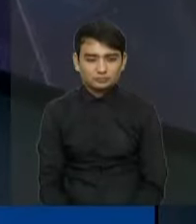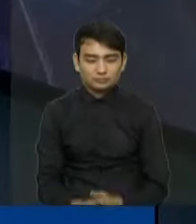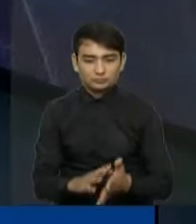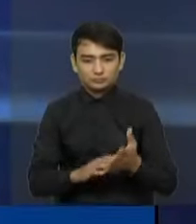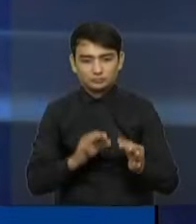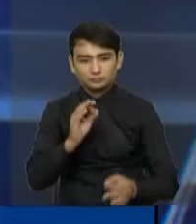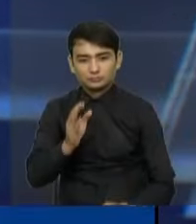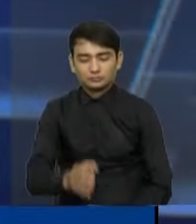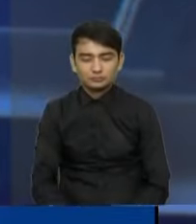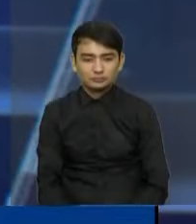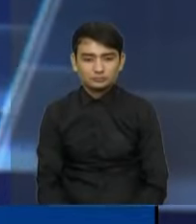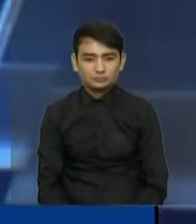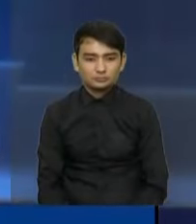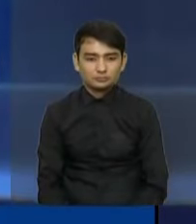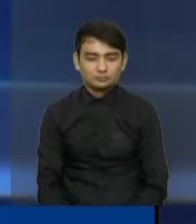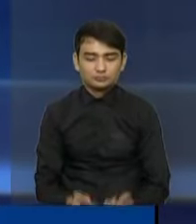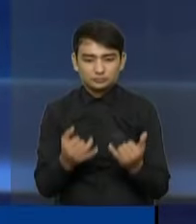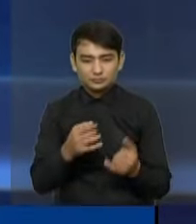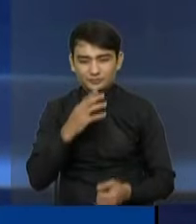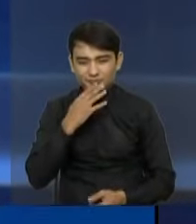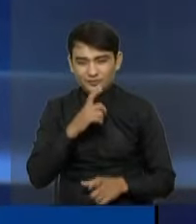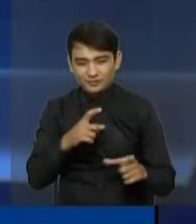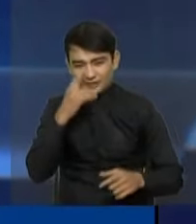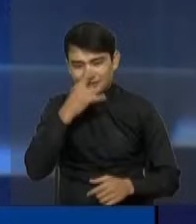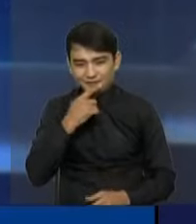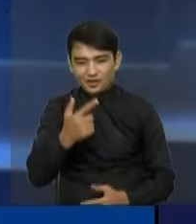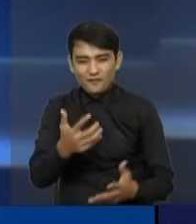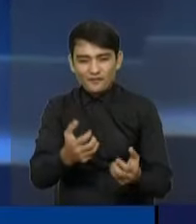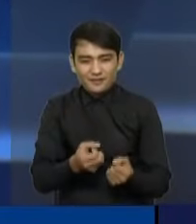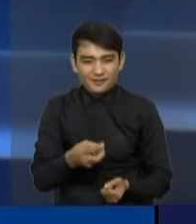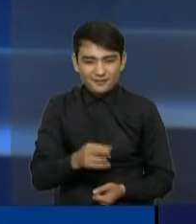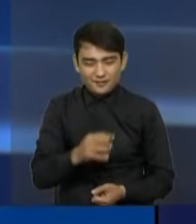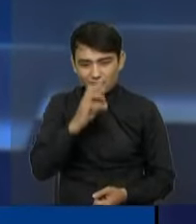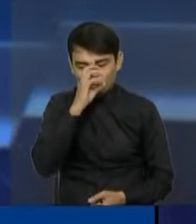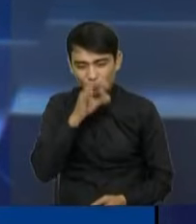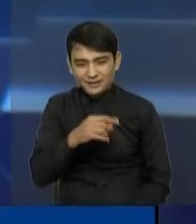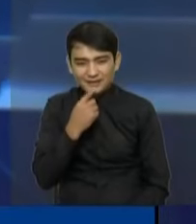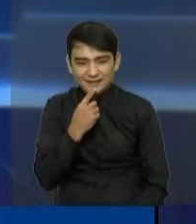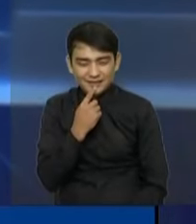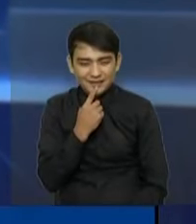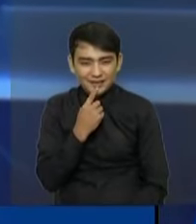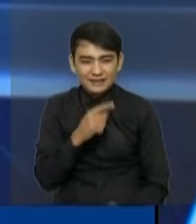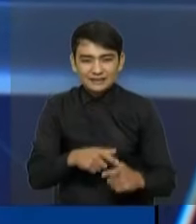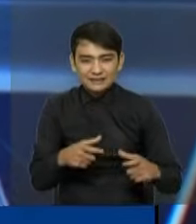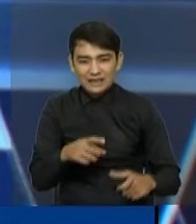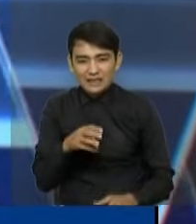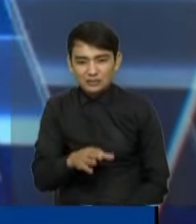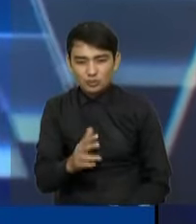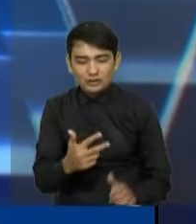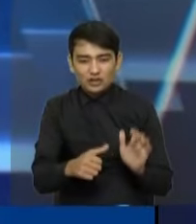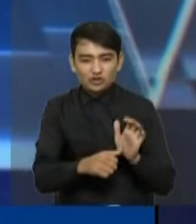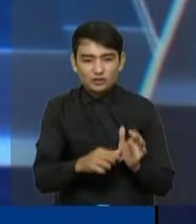Жалғастырамыз. Енді шетелдіктер Қазақстан азаматтығын алу үшін мемлекеттік тіл туралы тесттен 36 ұпай жинау